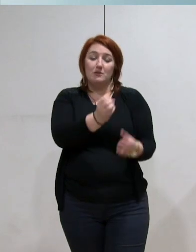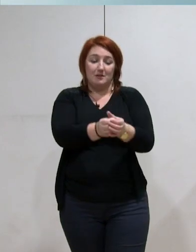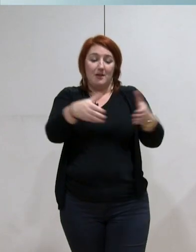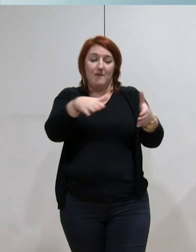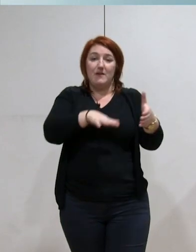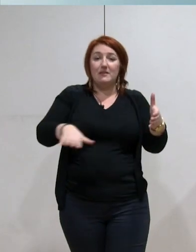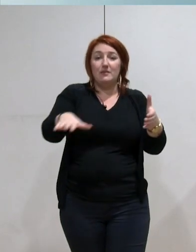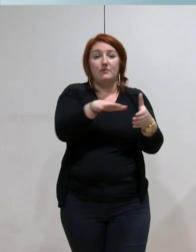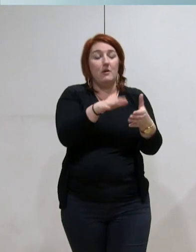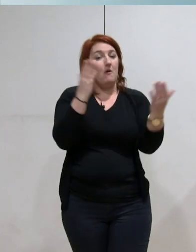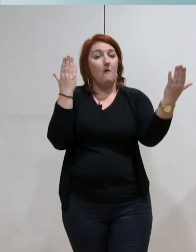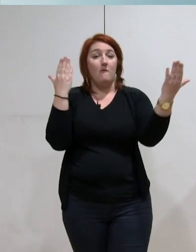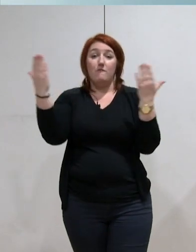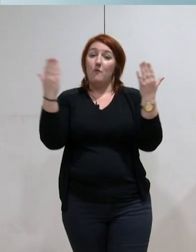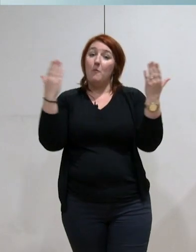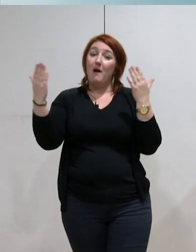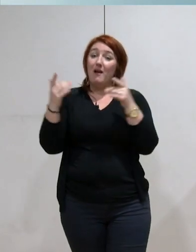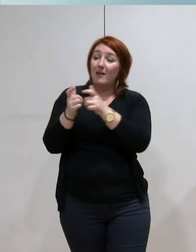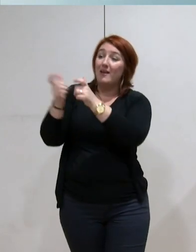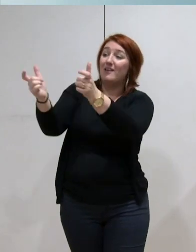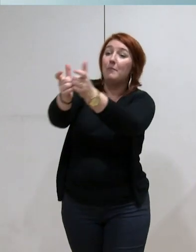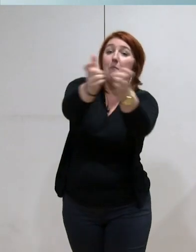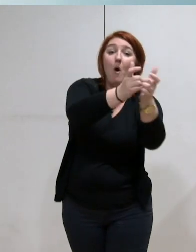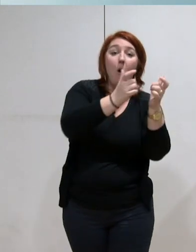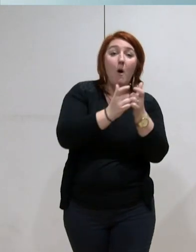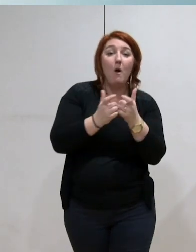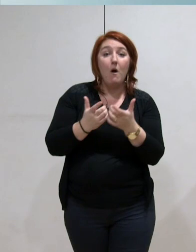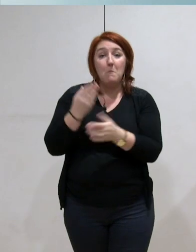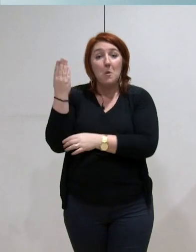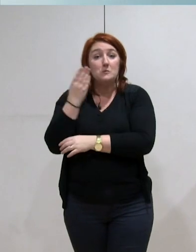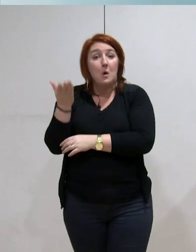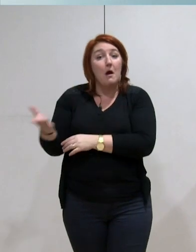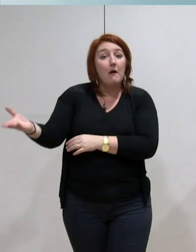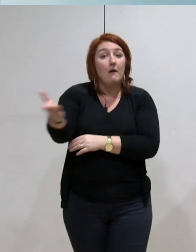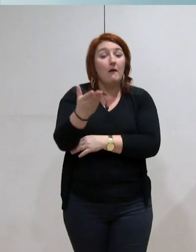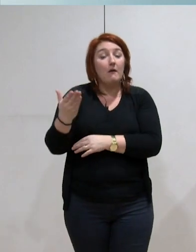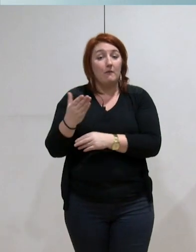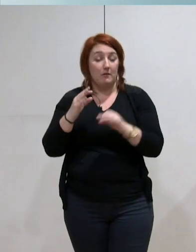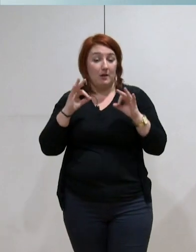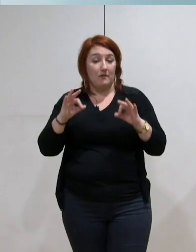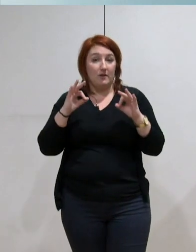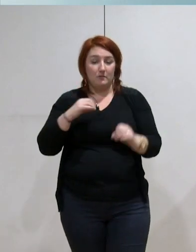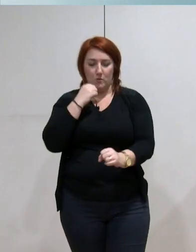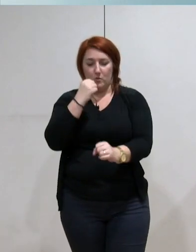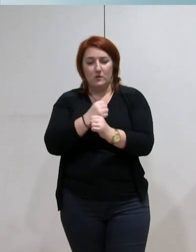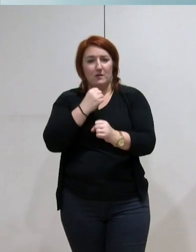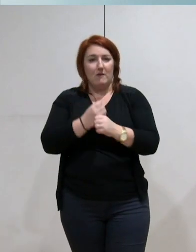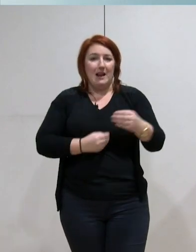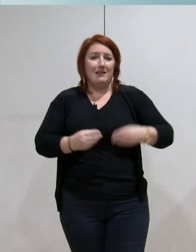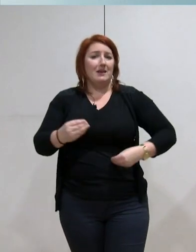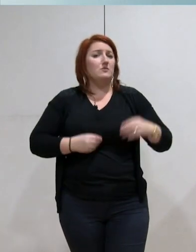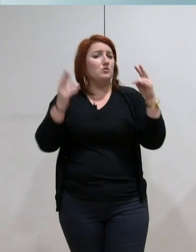perspective avec les équipements et nous avons effectivement un travail qui a été refait à l'échelle de la direction